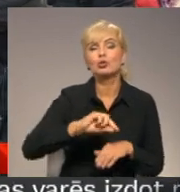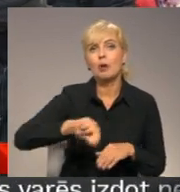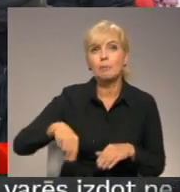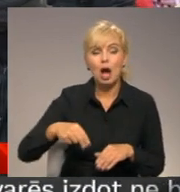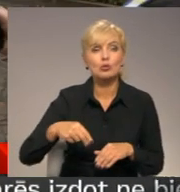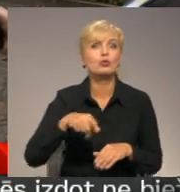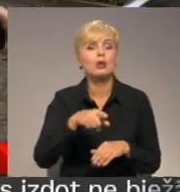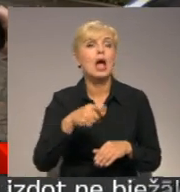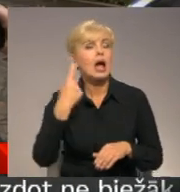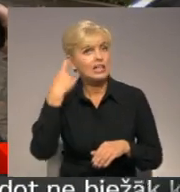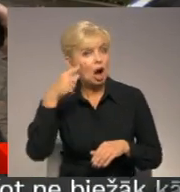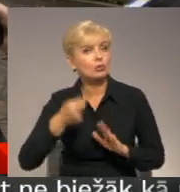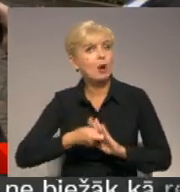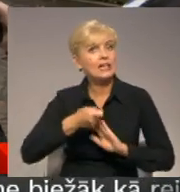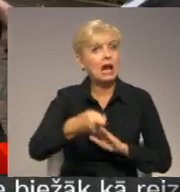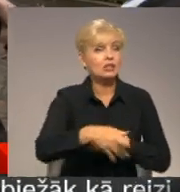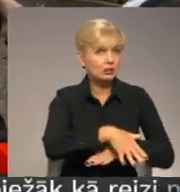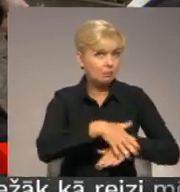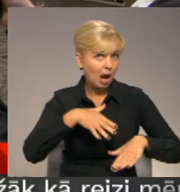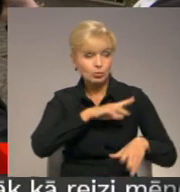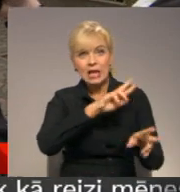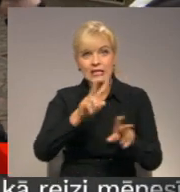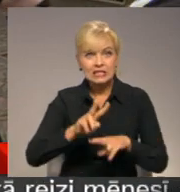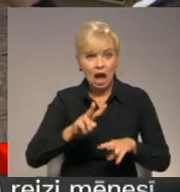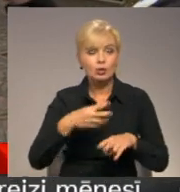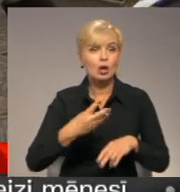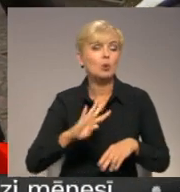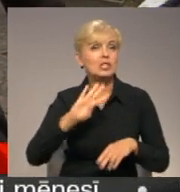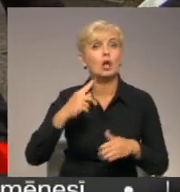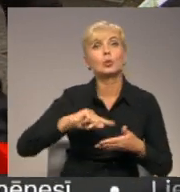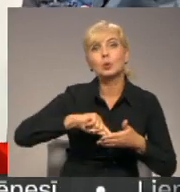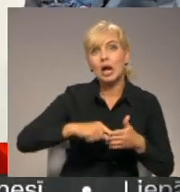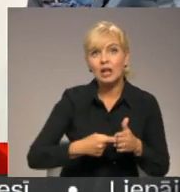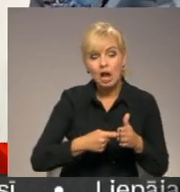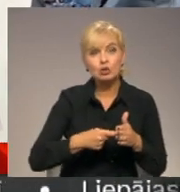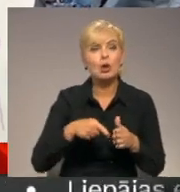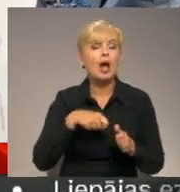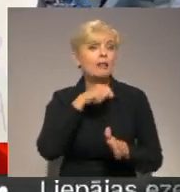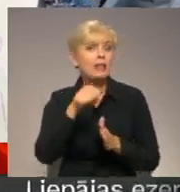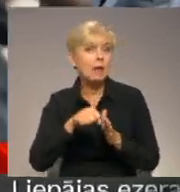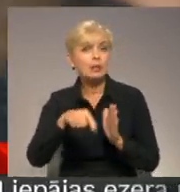lai iniciatīvu atkal iesniegtu parlamentā un skatītu jau 4. Reizi. Tādējādi debats par šo